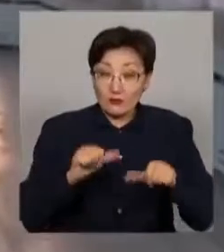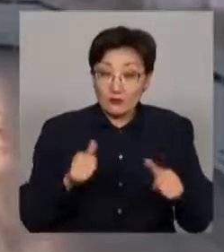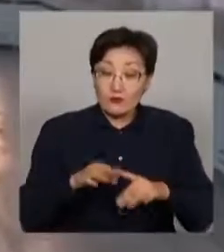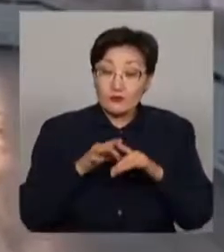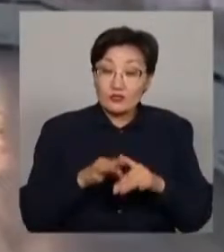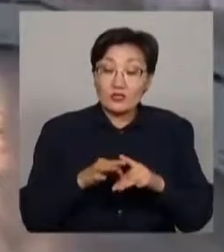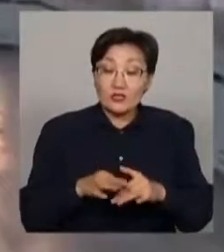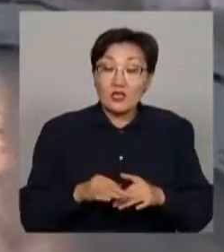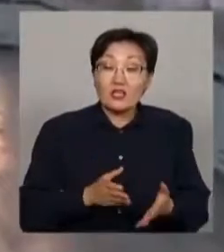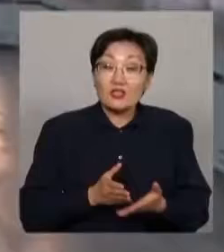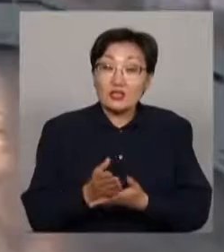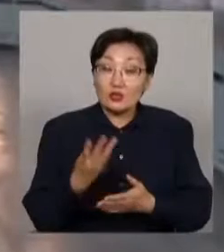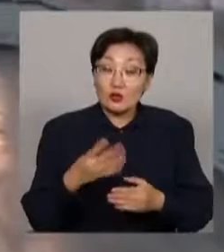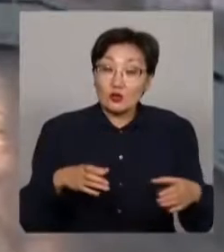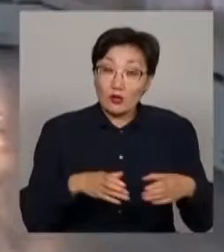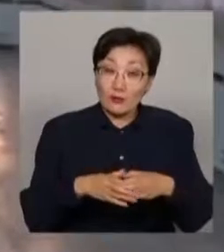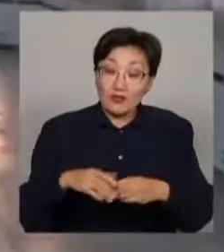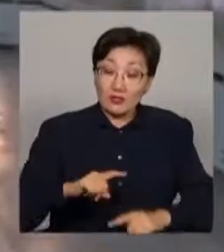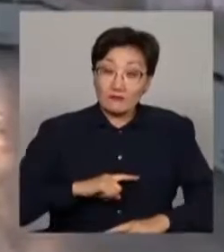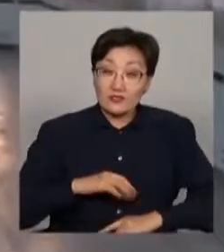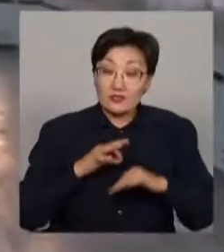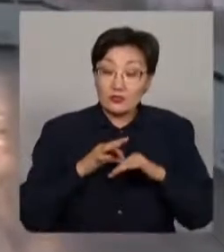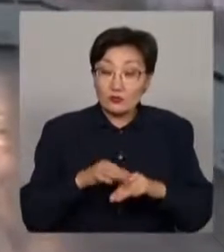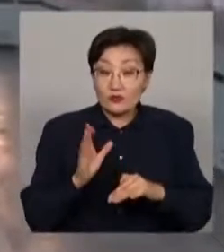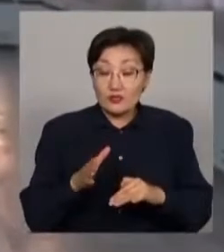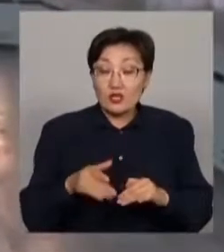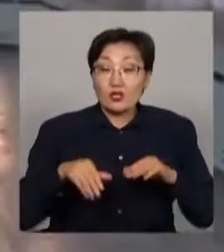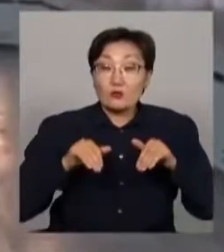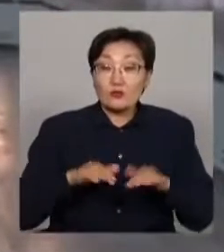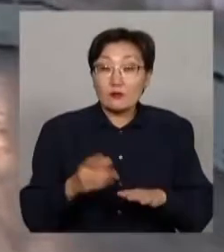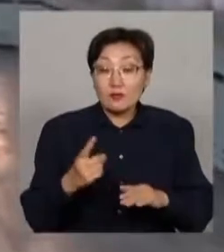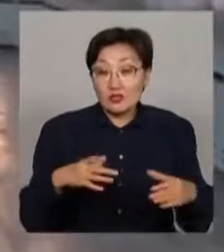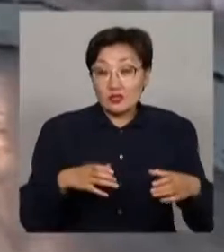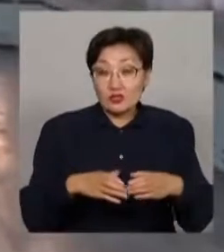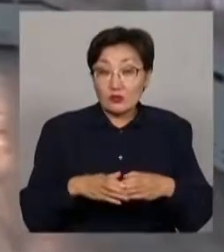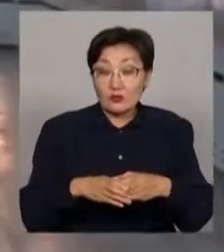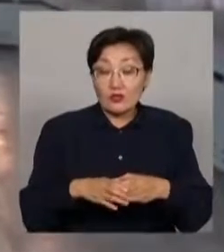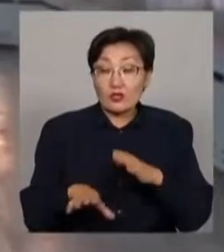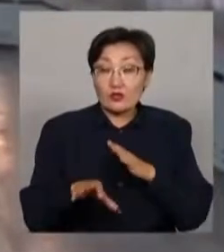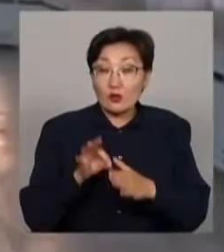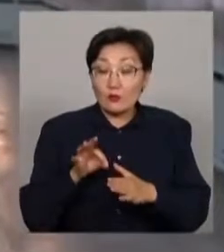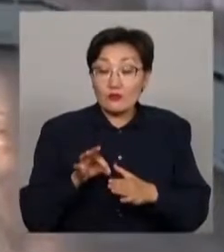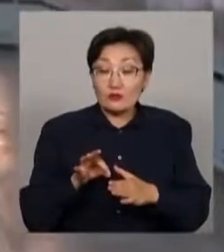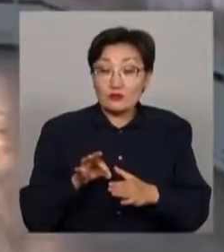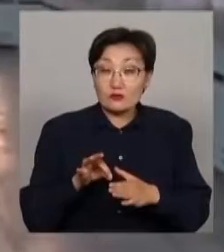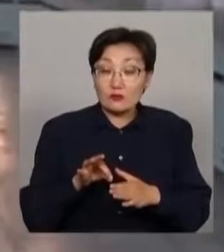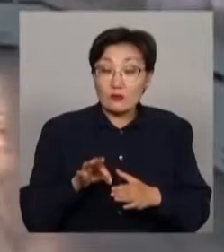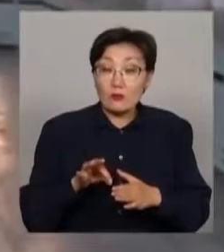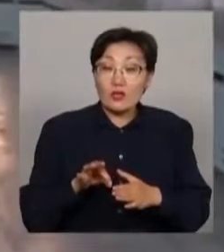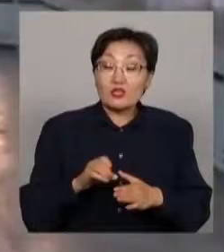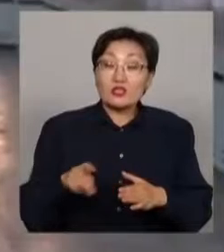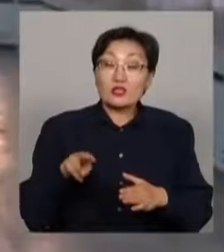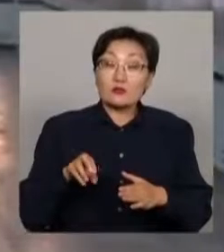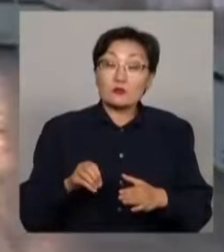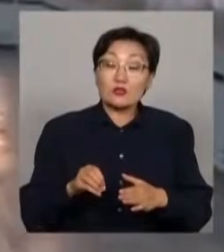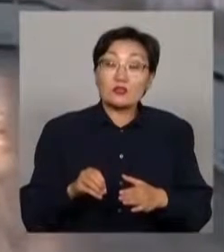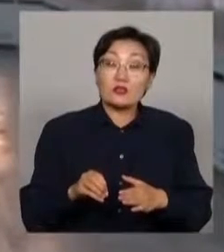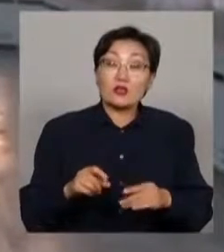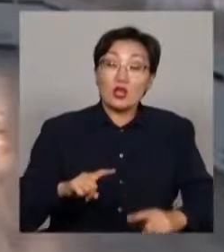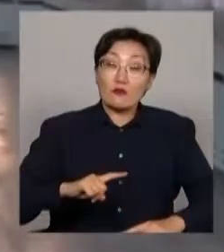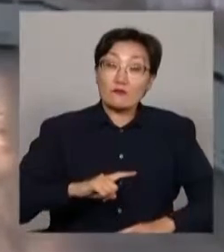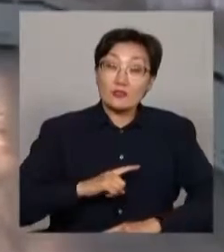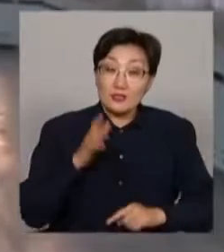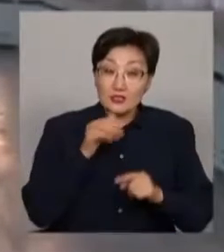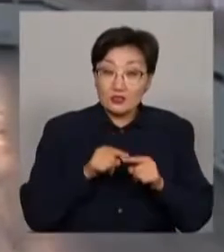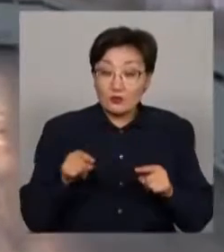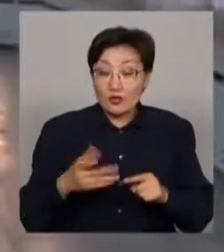финалдық сайыстарға жолдама алады. Сосын қазылар алқасының шешімімен бір команданы добормен аламыз, яғни өзіміз. Сөйтемізде ғана финалдық кезең